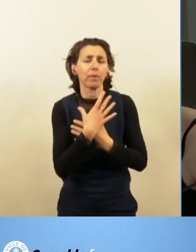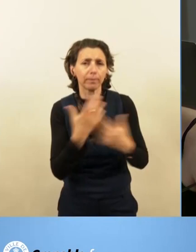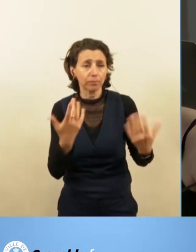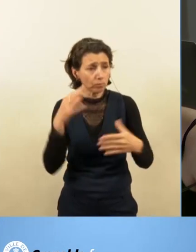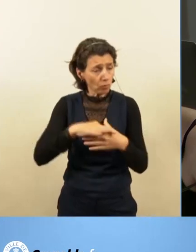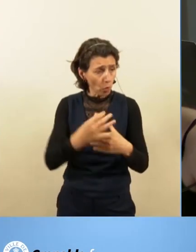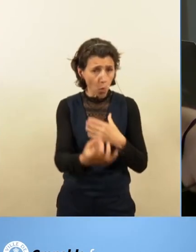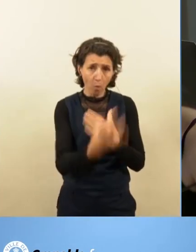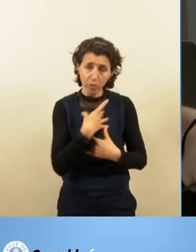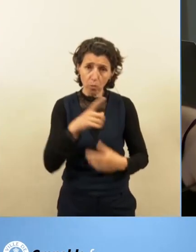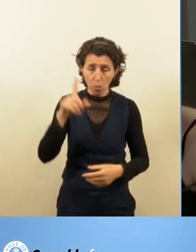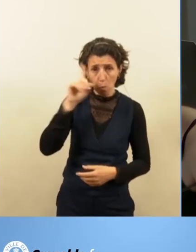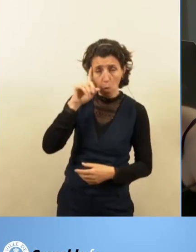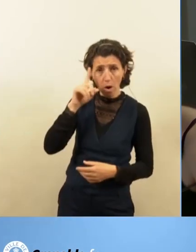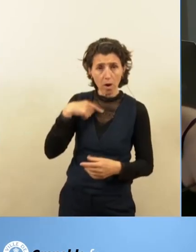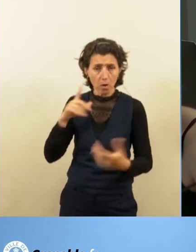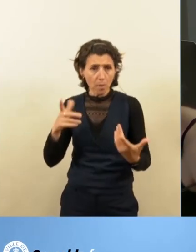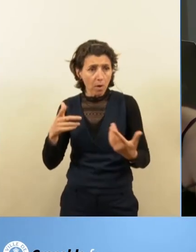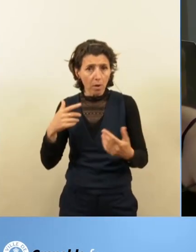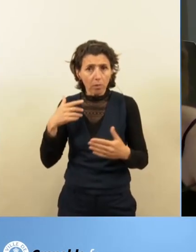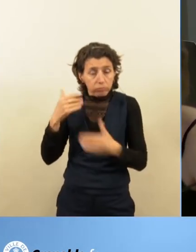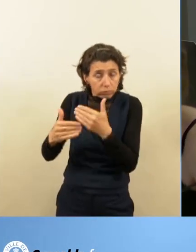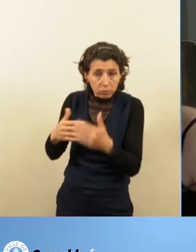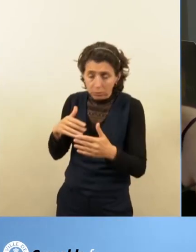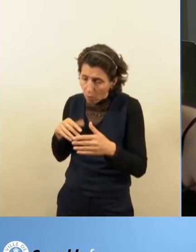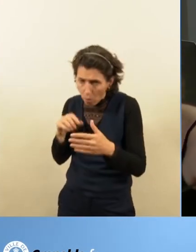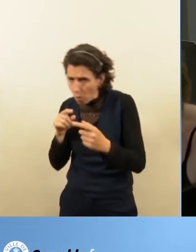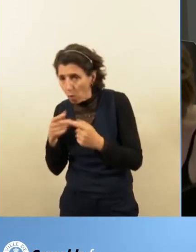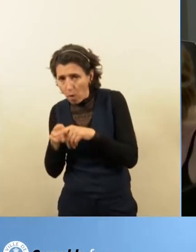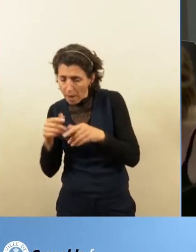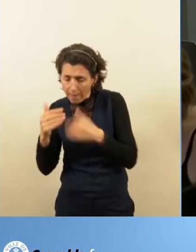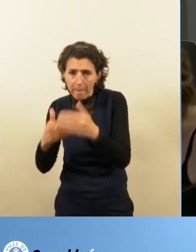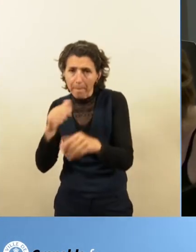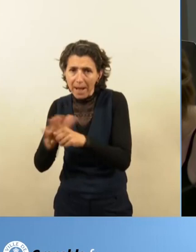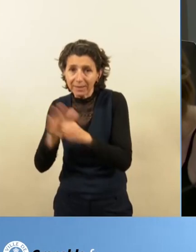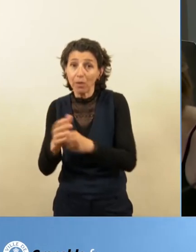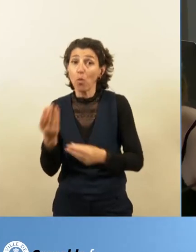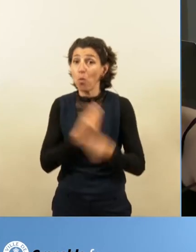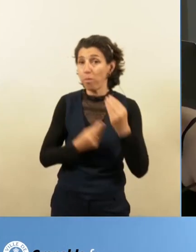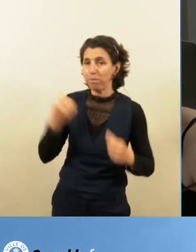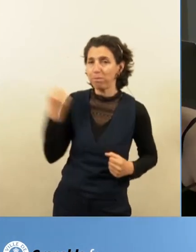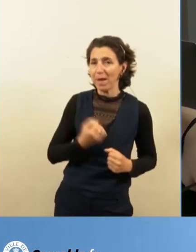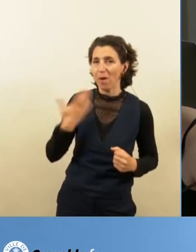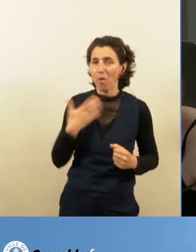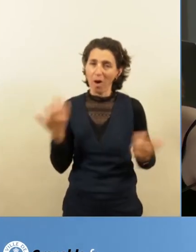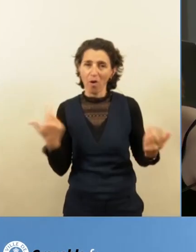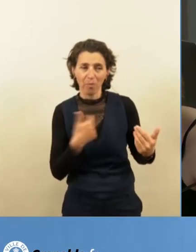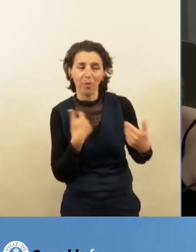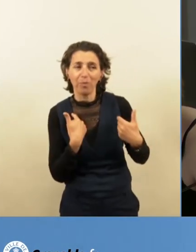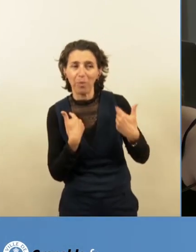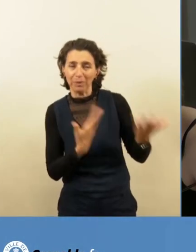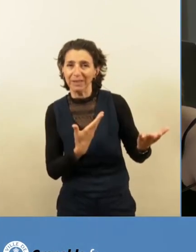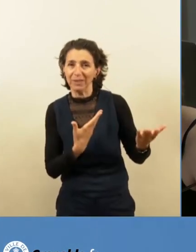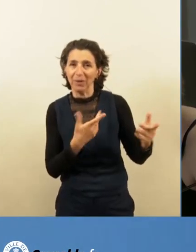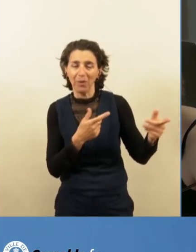pas parce que ça n'allait pas assez loin ou pire parce que votre opposition portait cette proposition le paradoxe